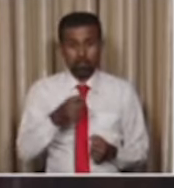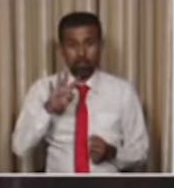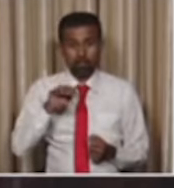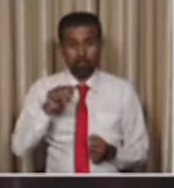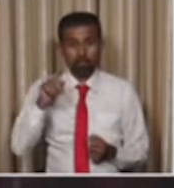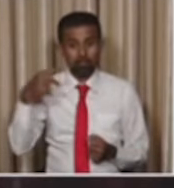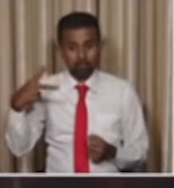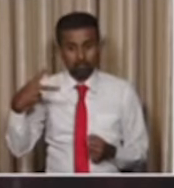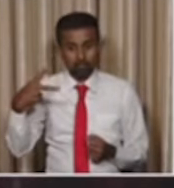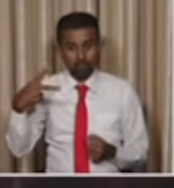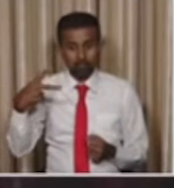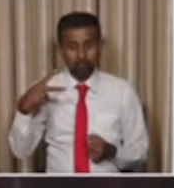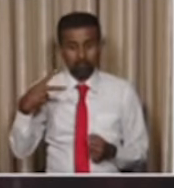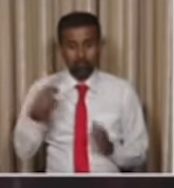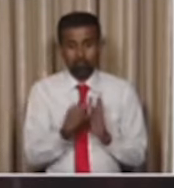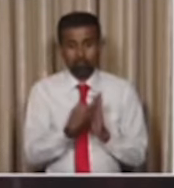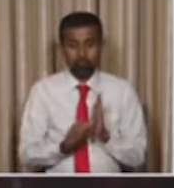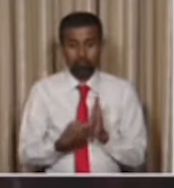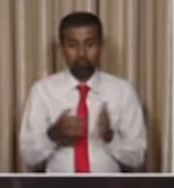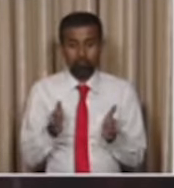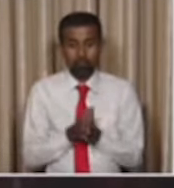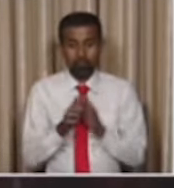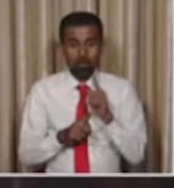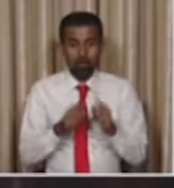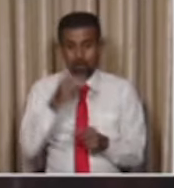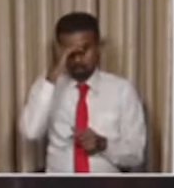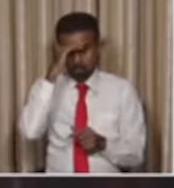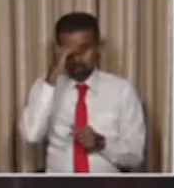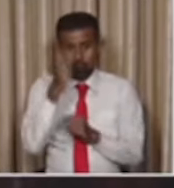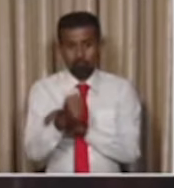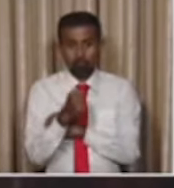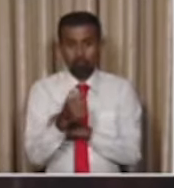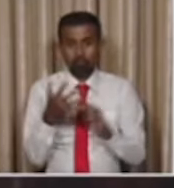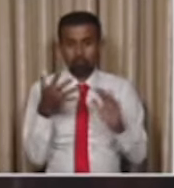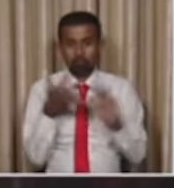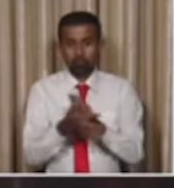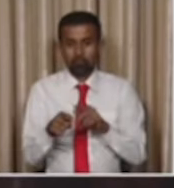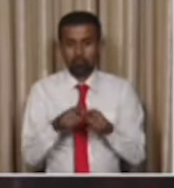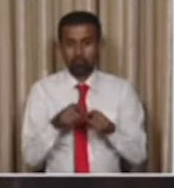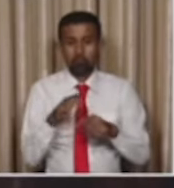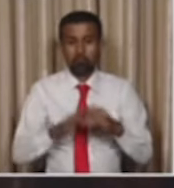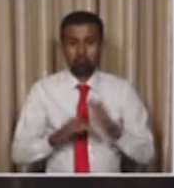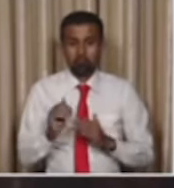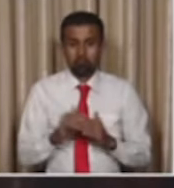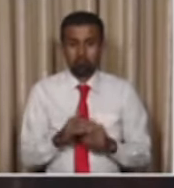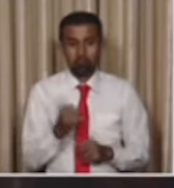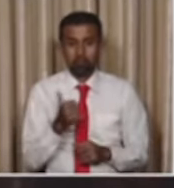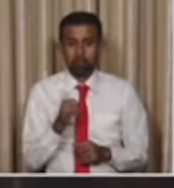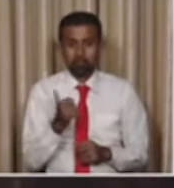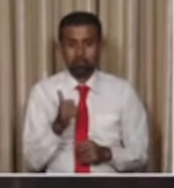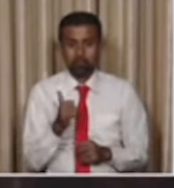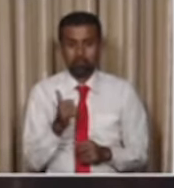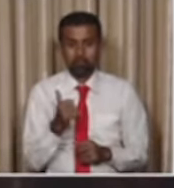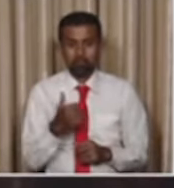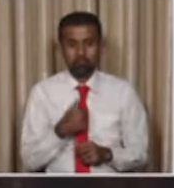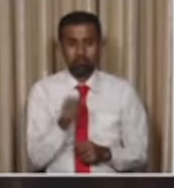139/42 කියන මේ රීති මගින් කතානායකවරයාට තියෙන අධිභාරය වැරදි ලෙස පාවිච්චි කිරීමක් බවට පත් වෙන්න ඉඩ තියෙනවා. ඒ නිසා